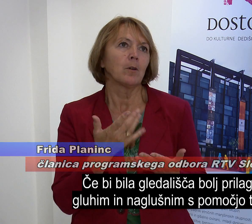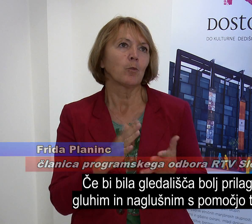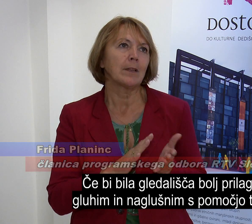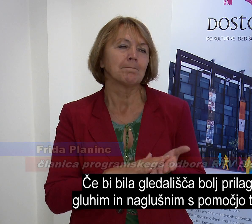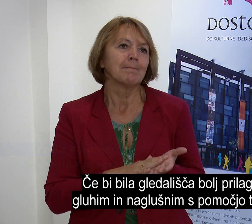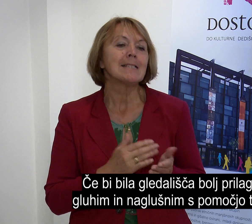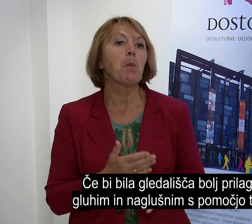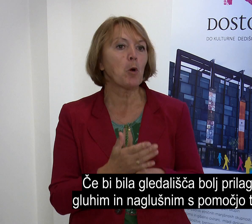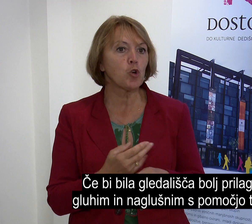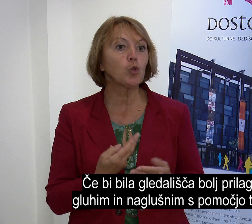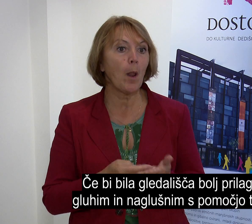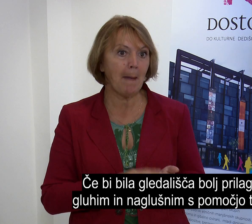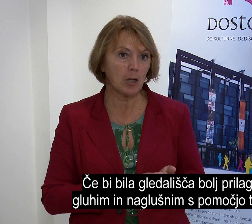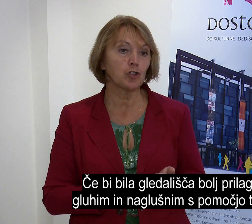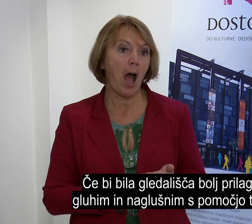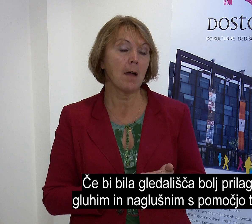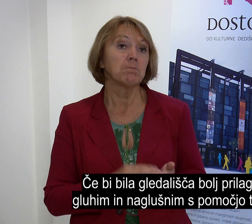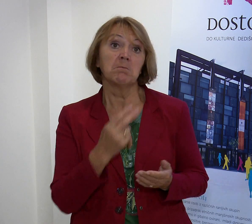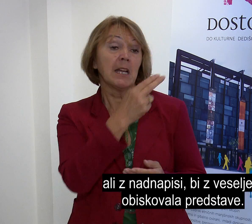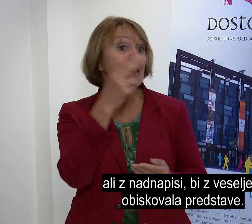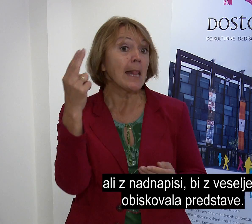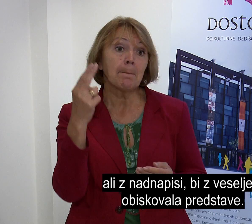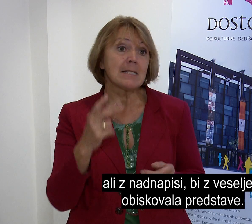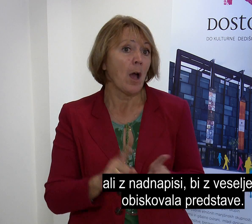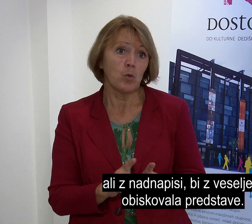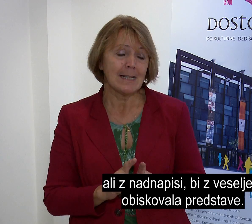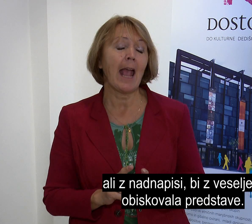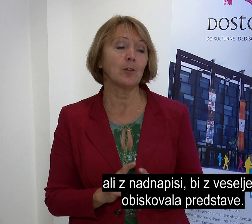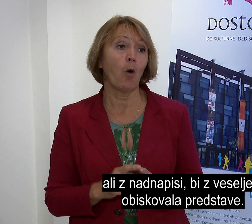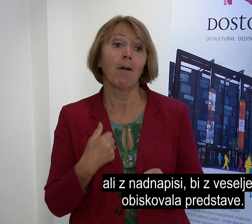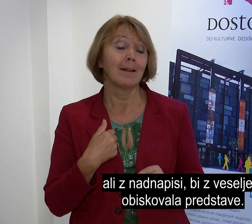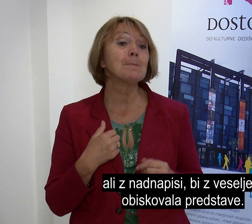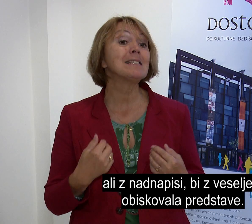Seveda vemo, da so reakcije drugačne, se prilagodimo na odru pri temu.